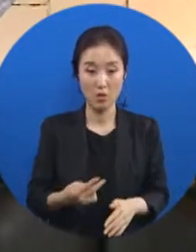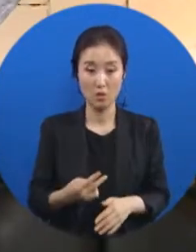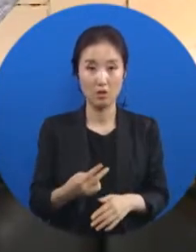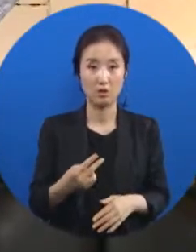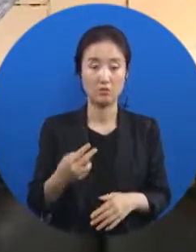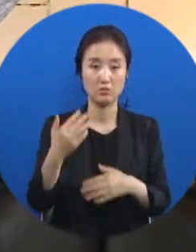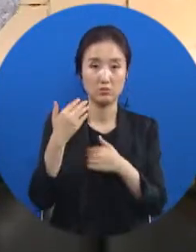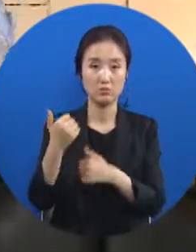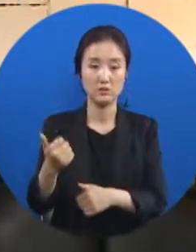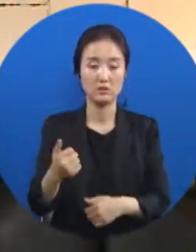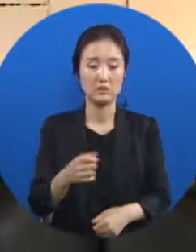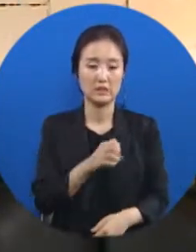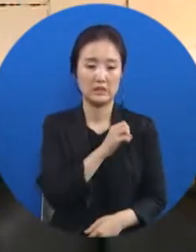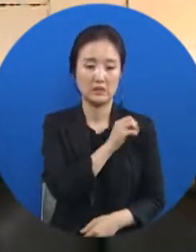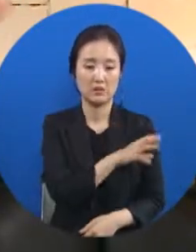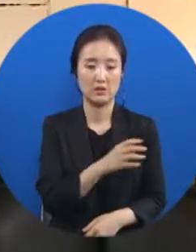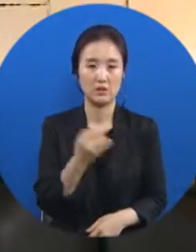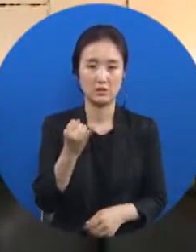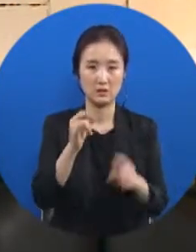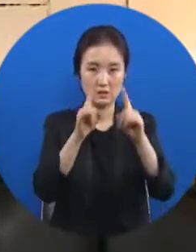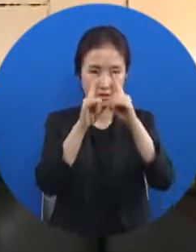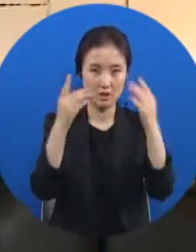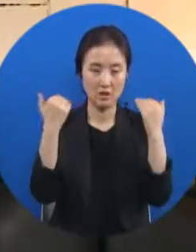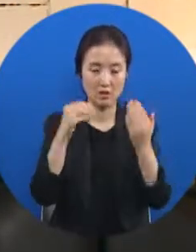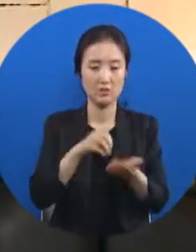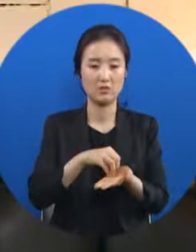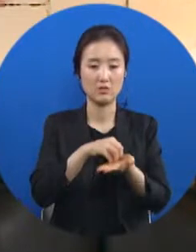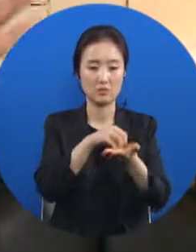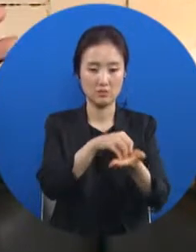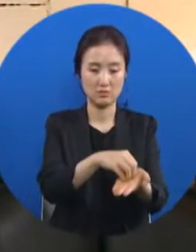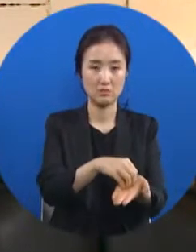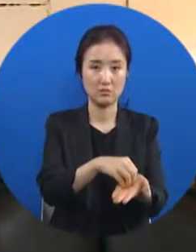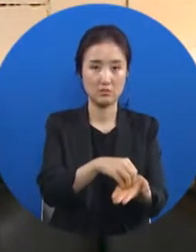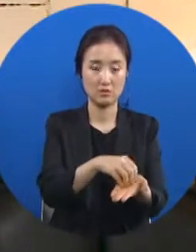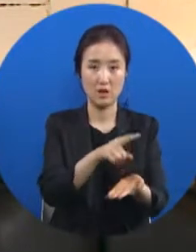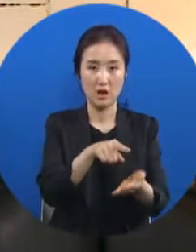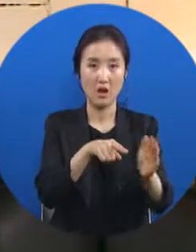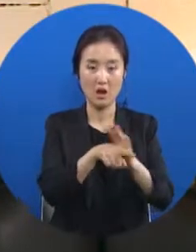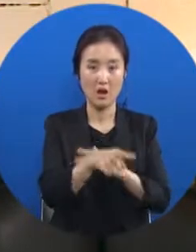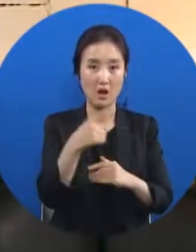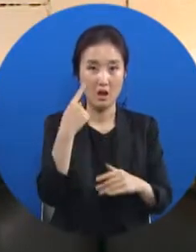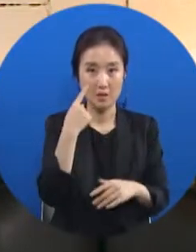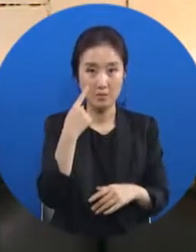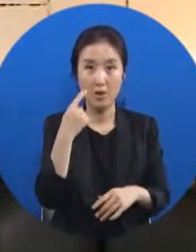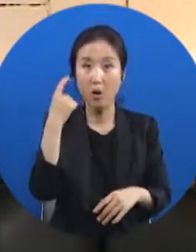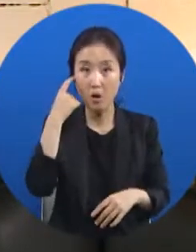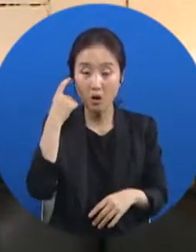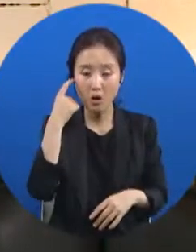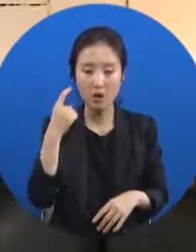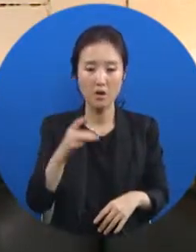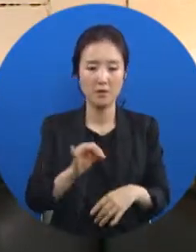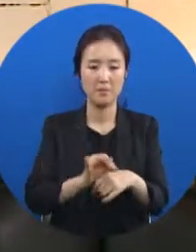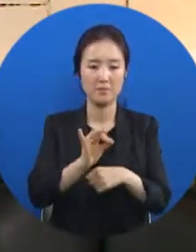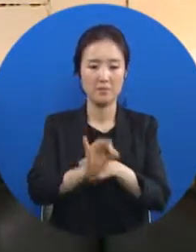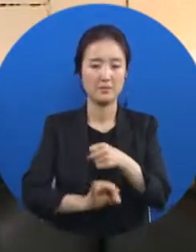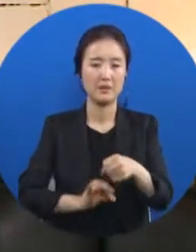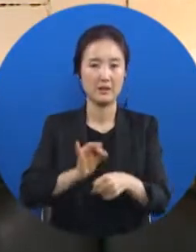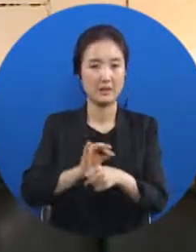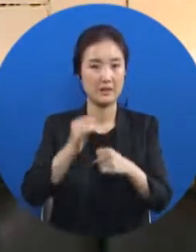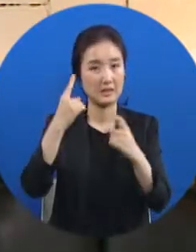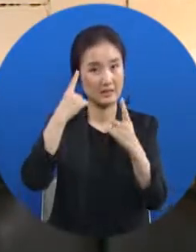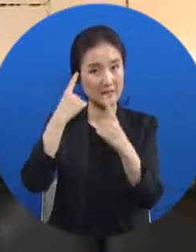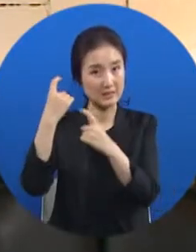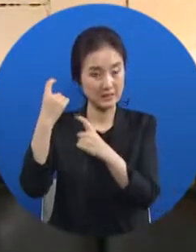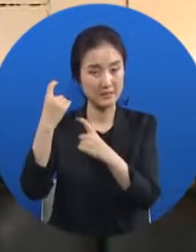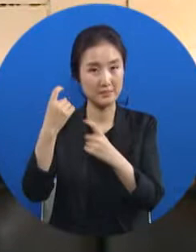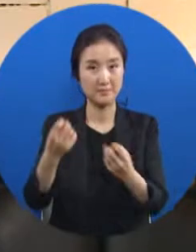이화여대를 가라는 거예요. 거기 그 100주년 기념관에서 이제 그 방글라데시 그 대사님 오시고